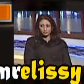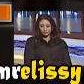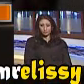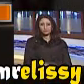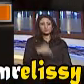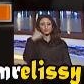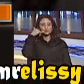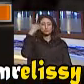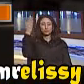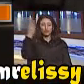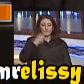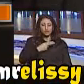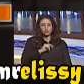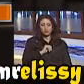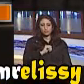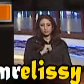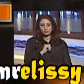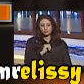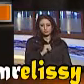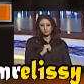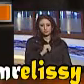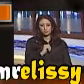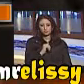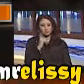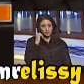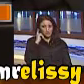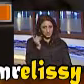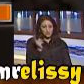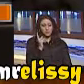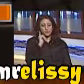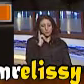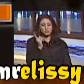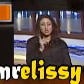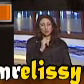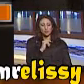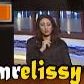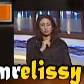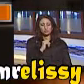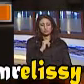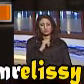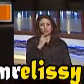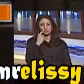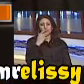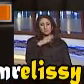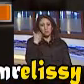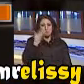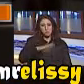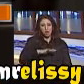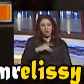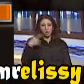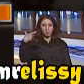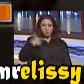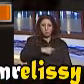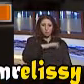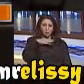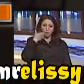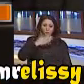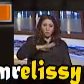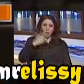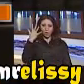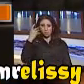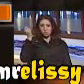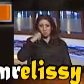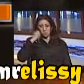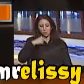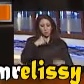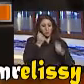الو انا معاك اتفضل. الصوت راح خالص. اتفضل حضرتك. سامعني حضرتك؟ انا سامعك اتفضل. ايوه بقول لحضرتك يعني احنا يعني انا